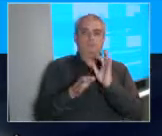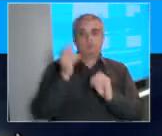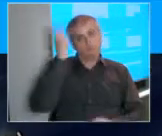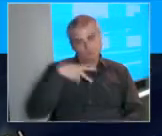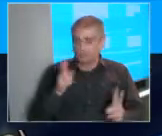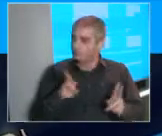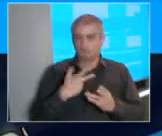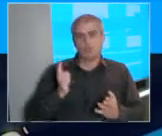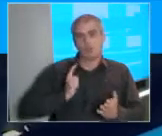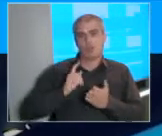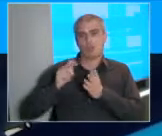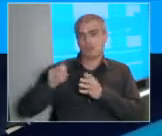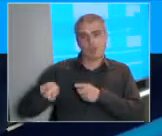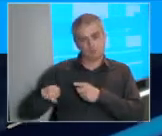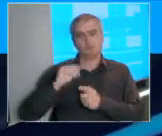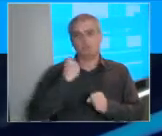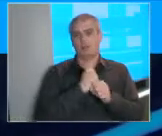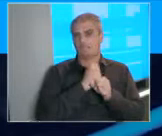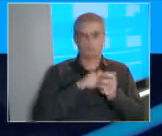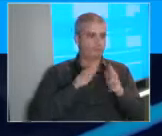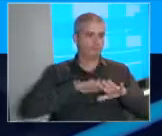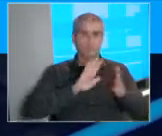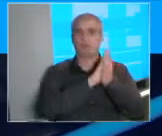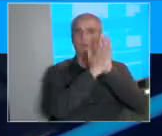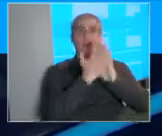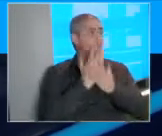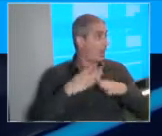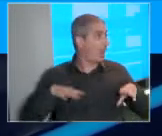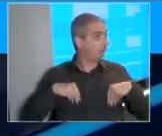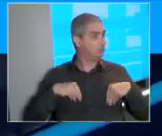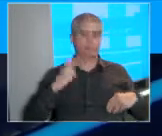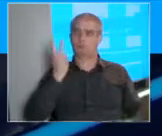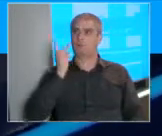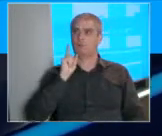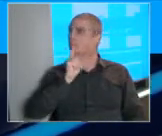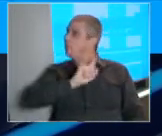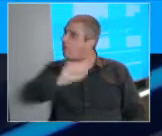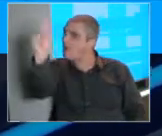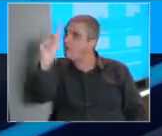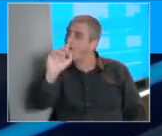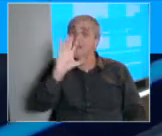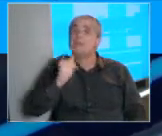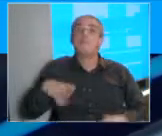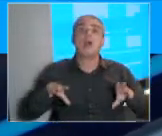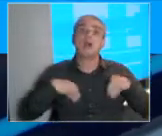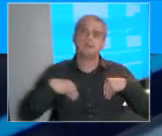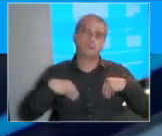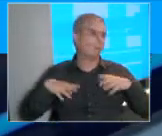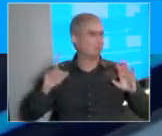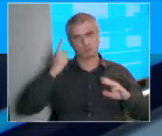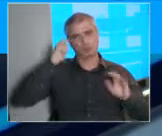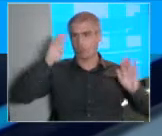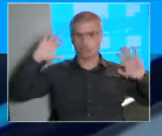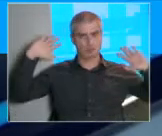שאי אפשר לחכות למחוקק וצריך לפעול, כי בשטח הדברים קורים. וזה בהסכמה אבל, כמובן. לא. אה. אם זה בהסכמה, זה לא